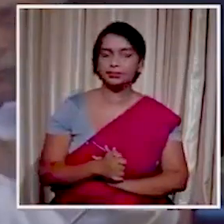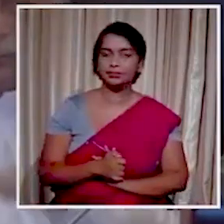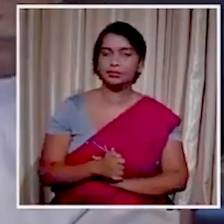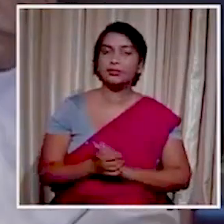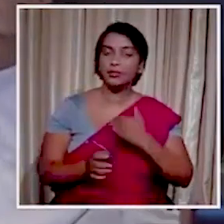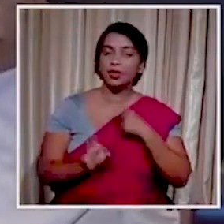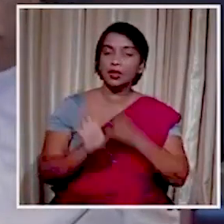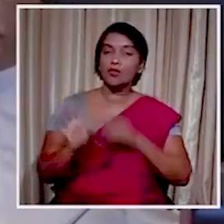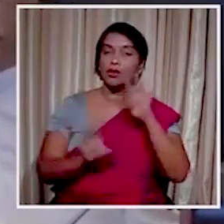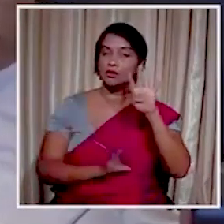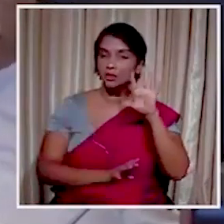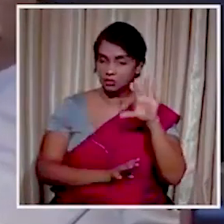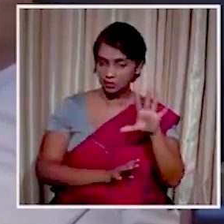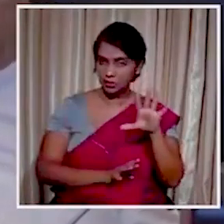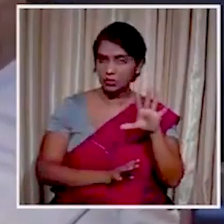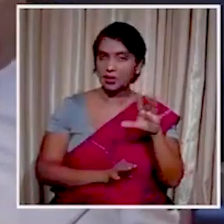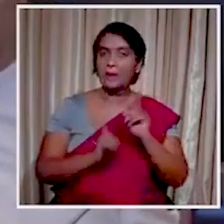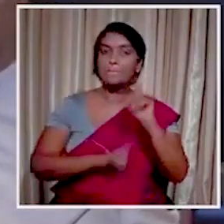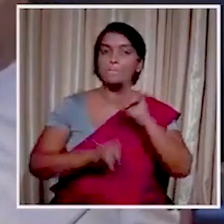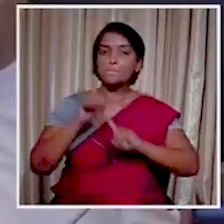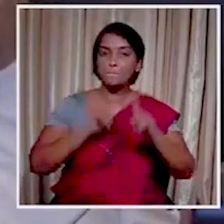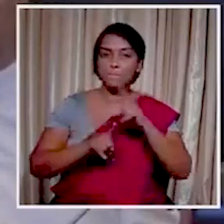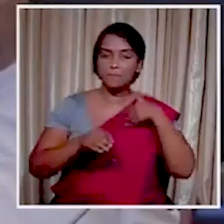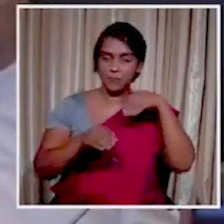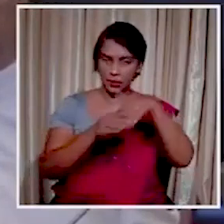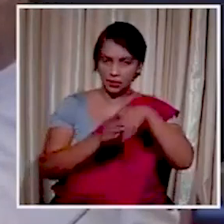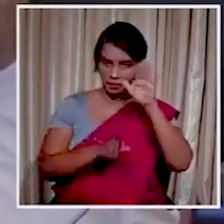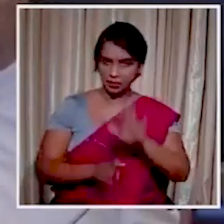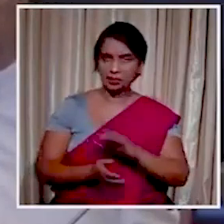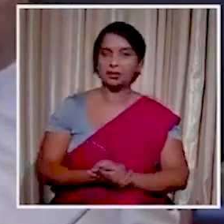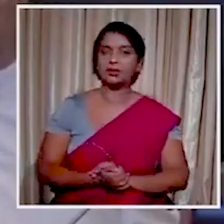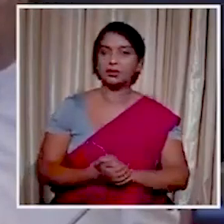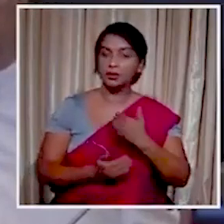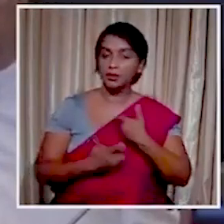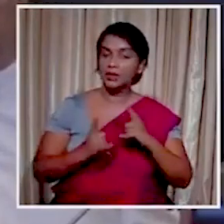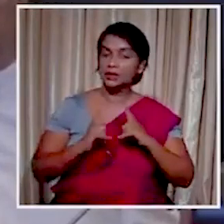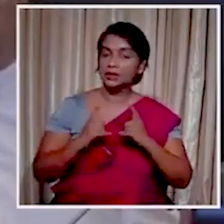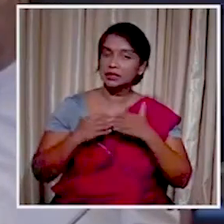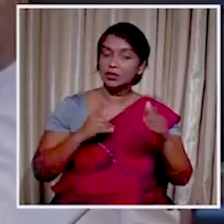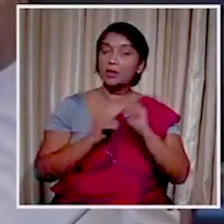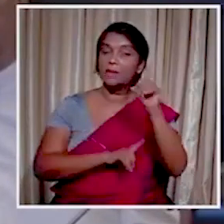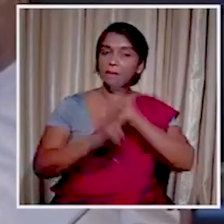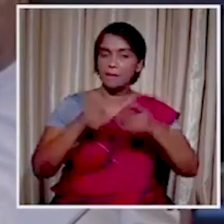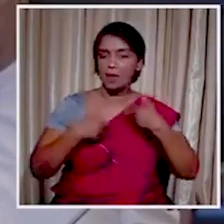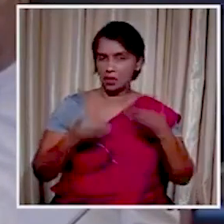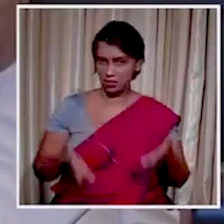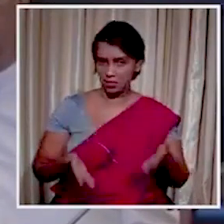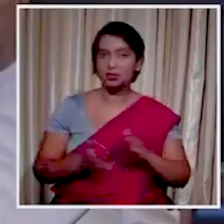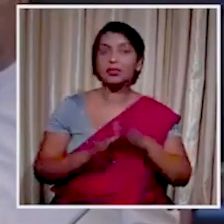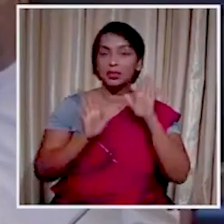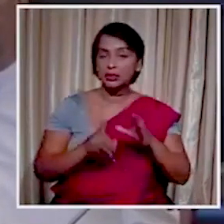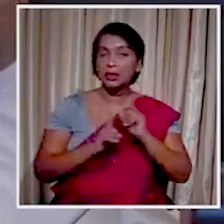Mama avurudu 45ak me parliamentaye gatha karala thiyena. මගේ ජීවිතයේ තියෙන මේ පාර්ලිමේන්තුවේ එහෙනම්